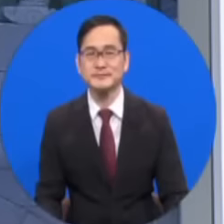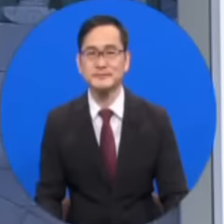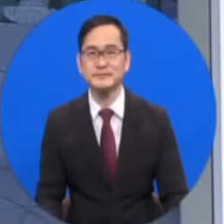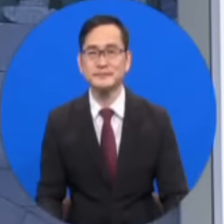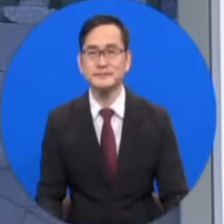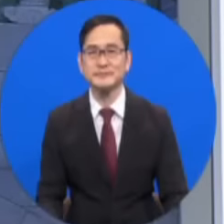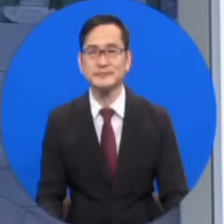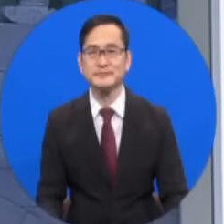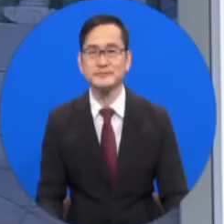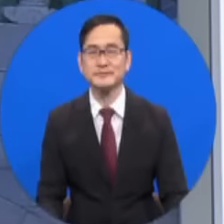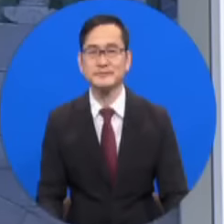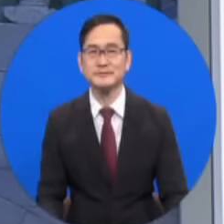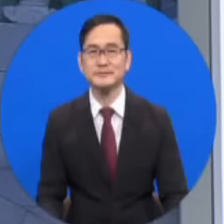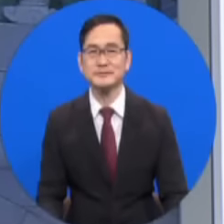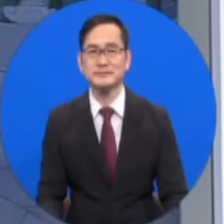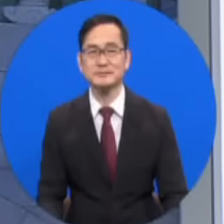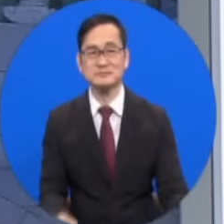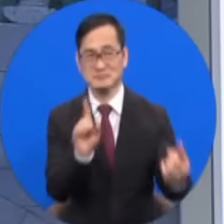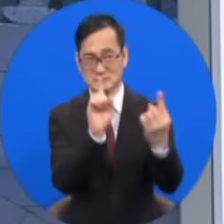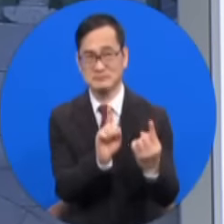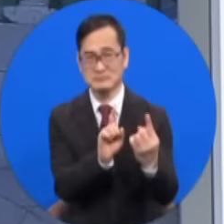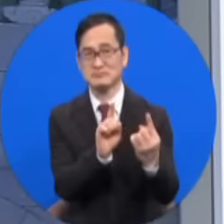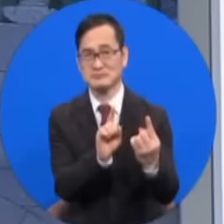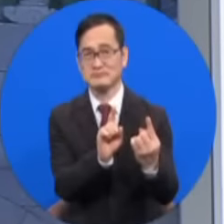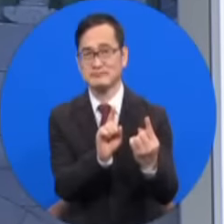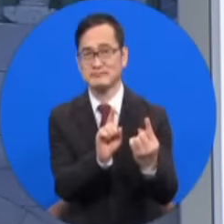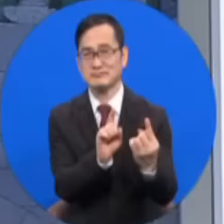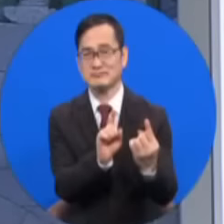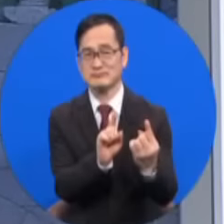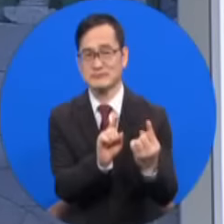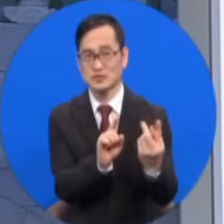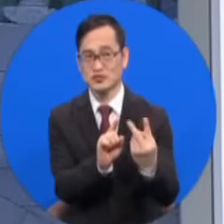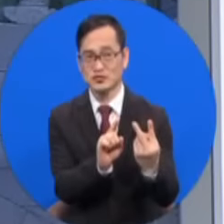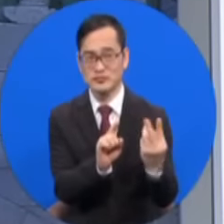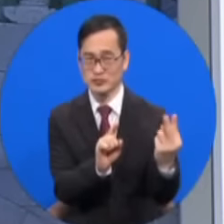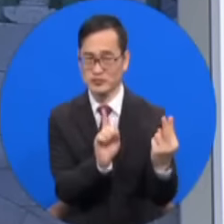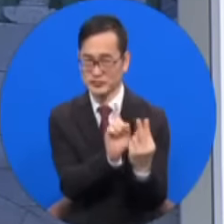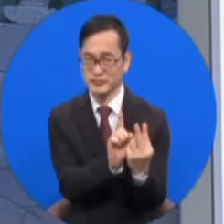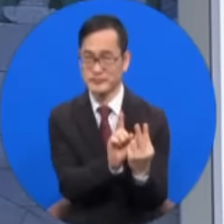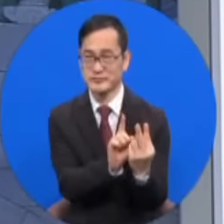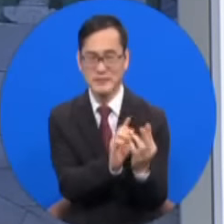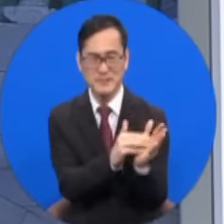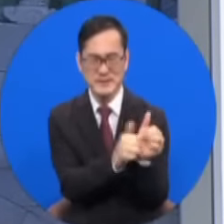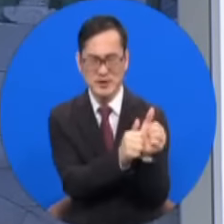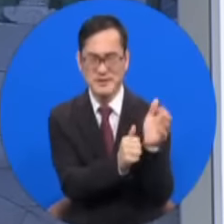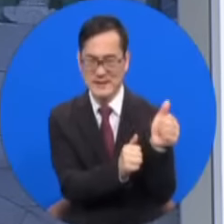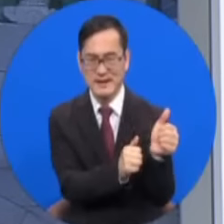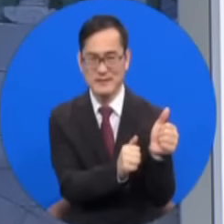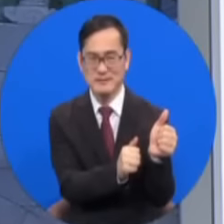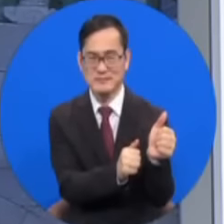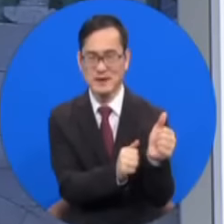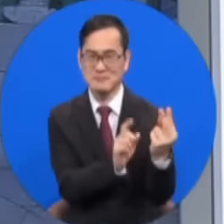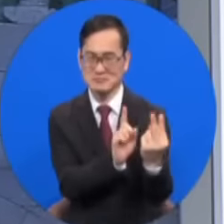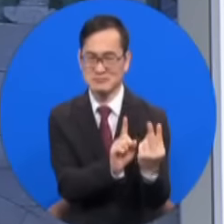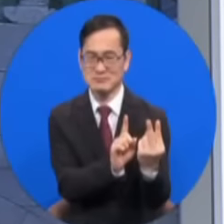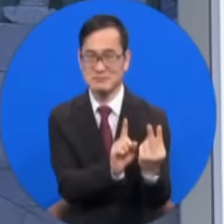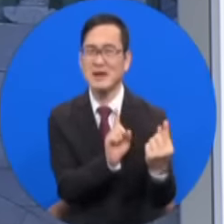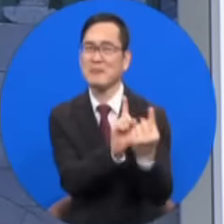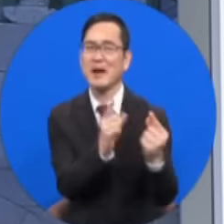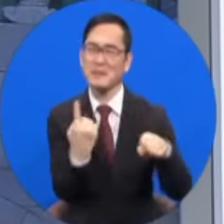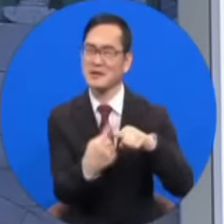합니다만 사실상의 독대로 봐도 되는 형식입니다 다른 관계자는 비서실장 밖에 없으니까 사실상의